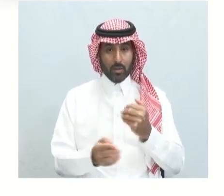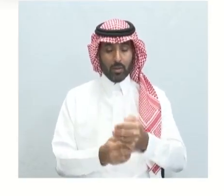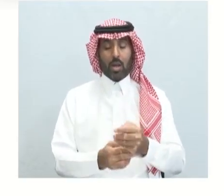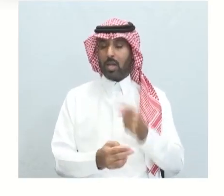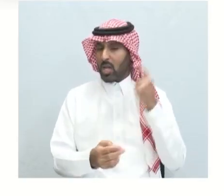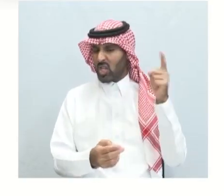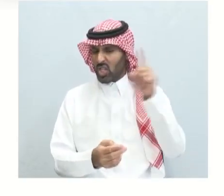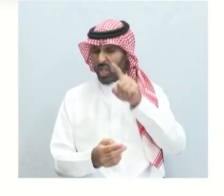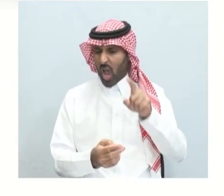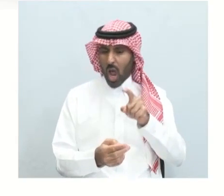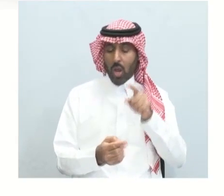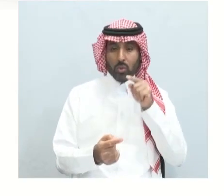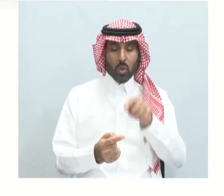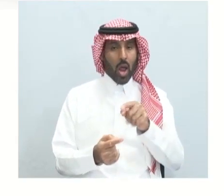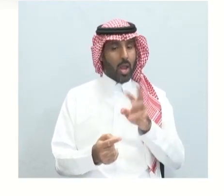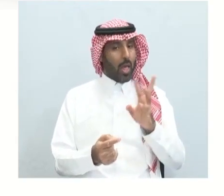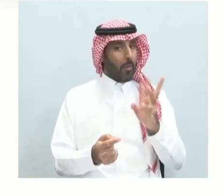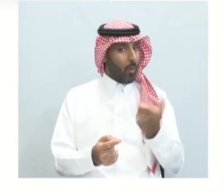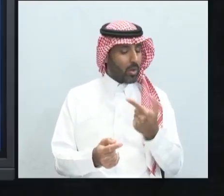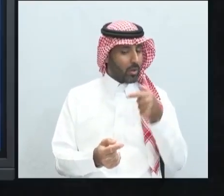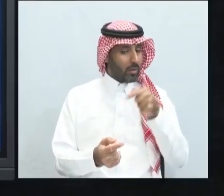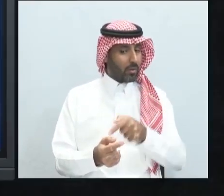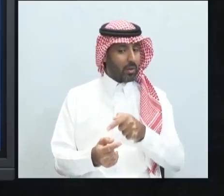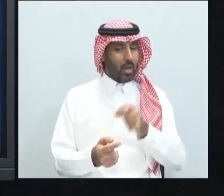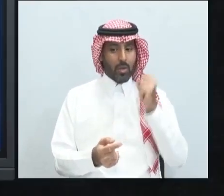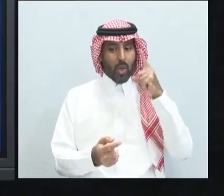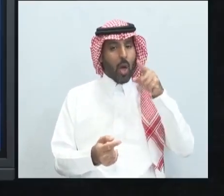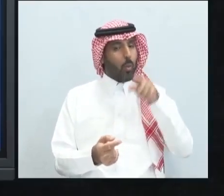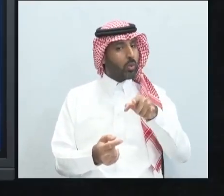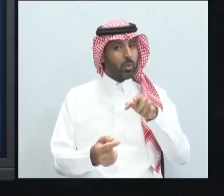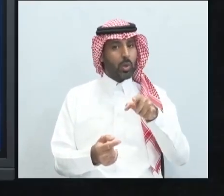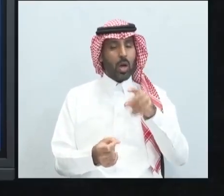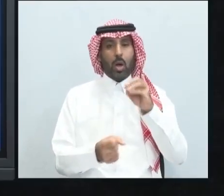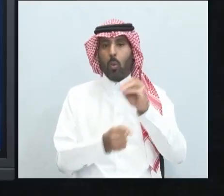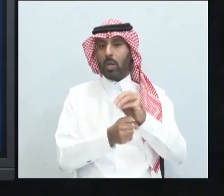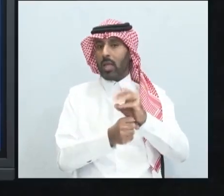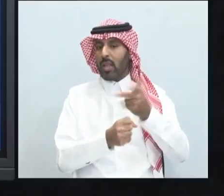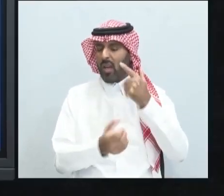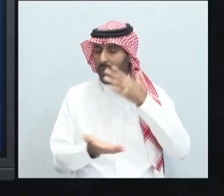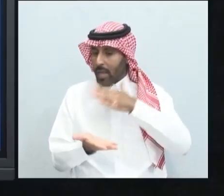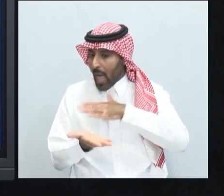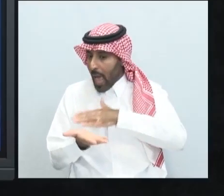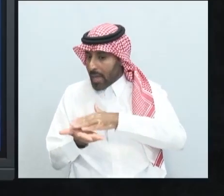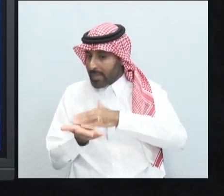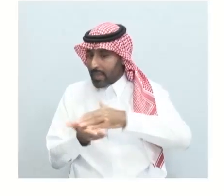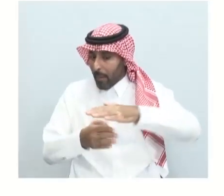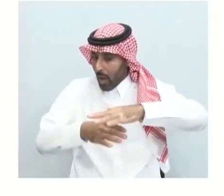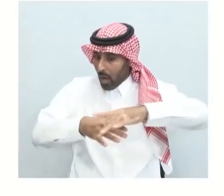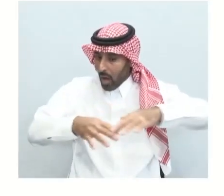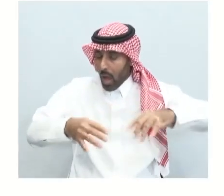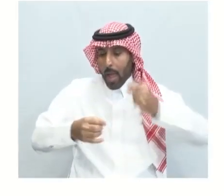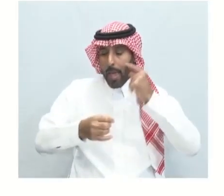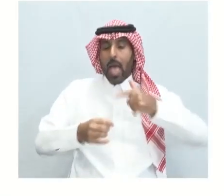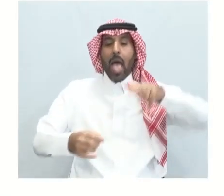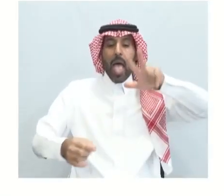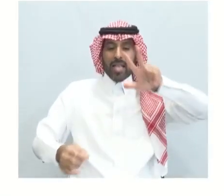نتساءل سؤال للتفكير ماذا تعرف عن السباغ اذا في